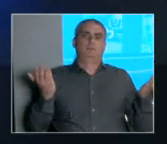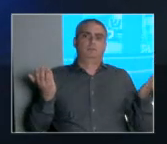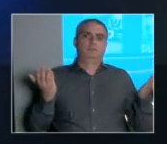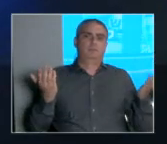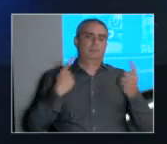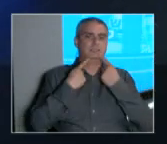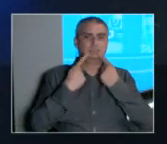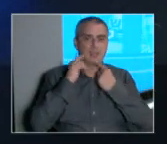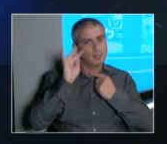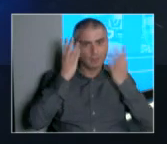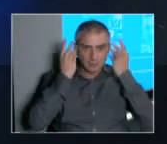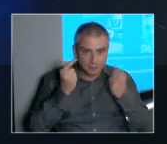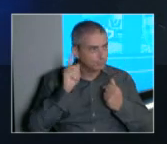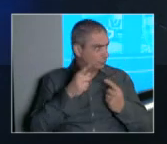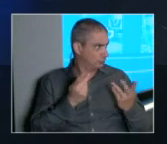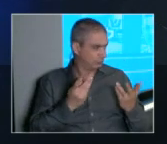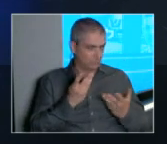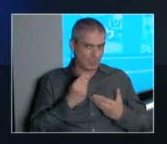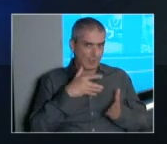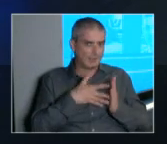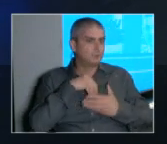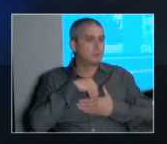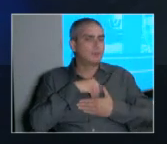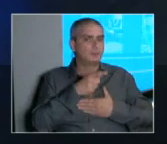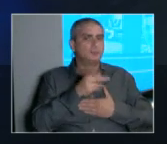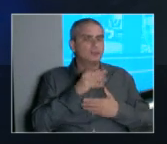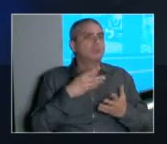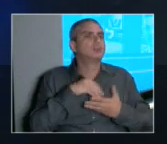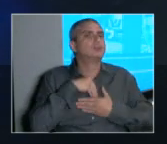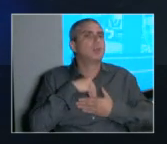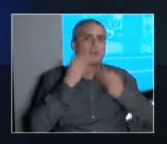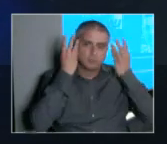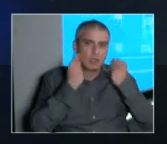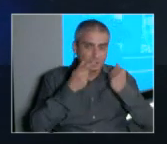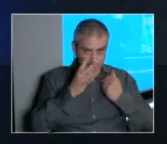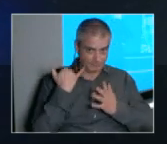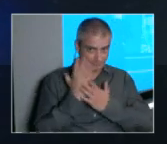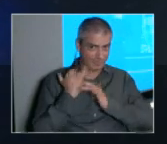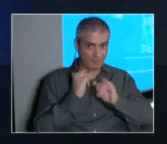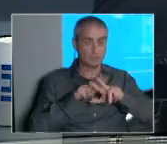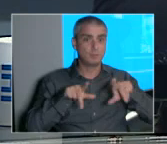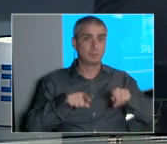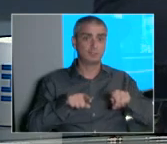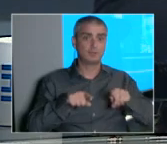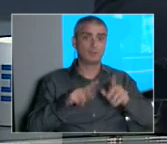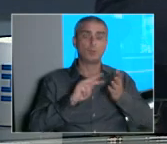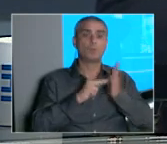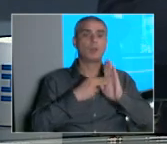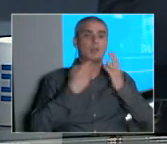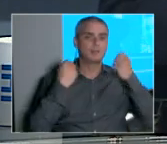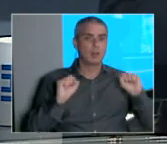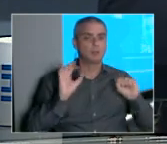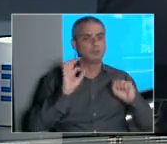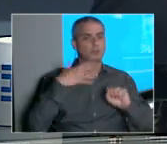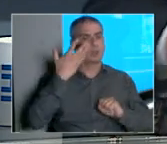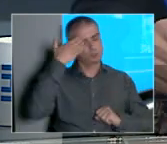את השיח נגד החרדי. יש חשבון נפש, זה המיקוד של השאלה. האם יש חשבון נפש חרדי? האם הבאנו למצב שהפוליטיקאים החילונים,